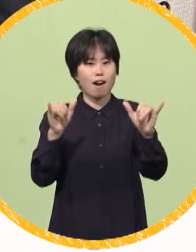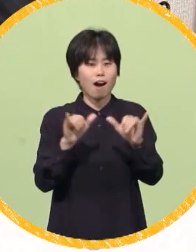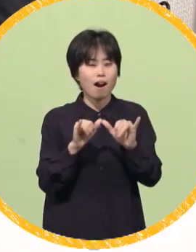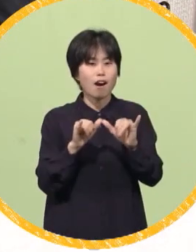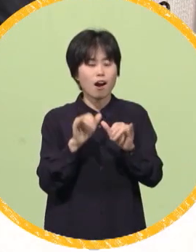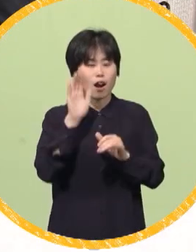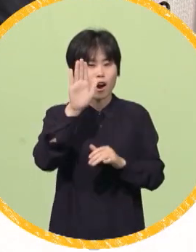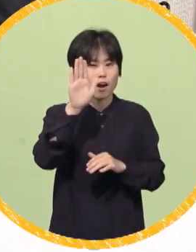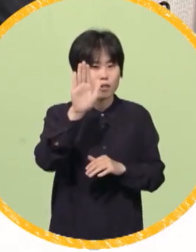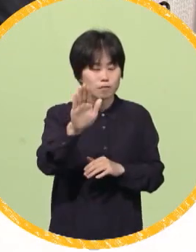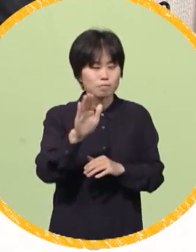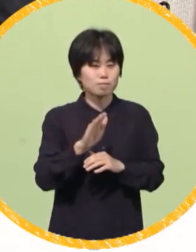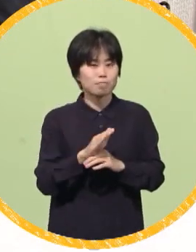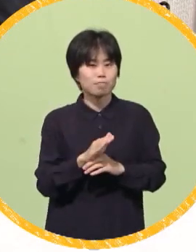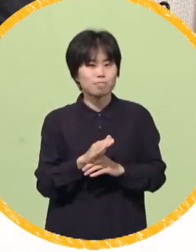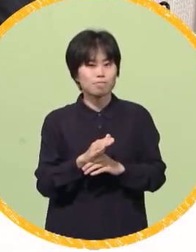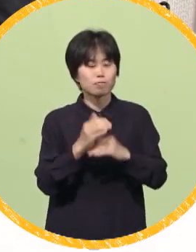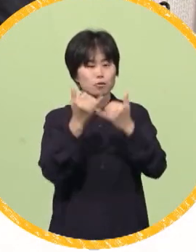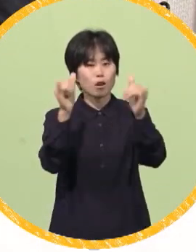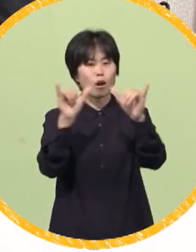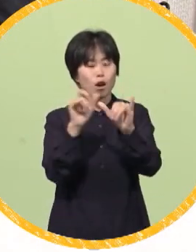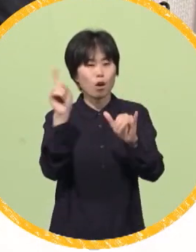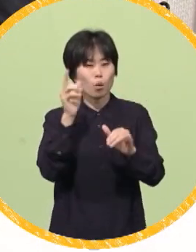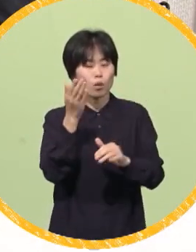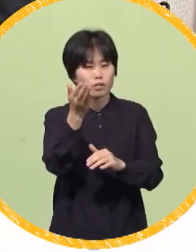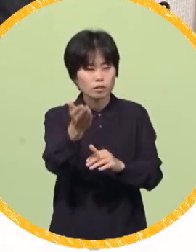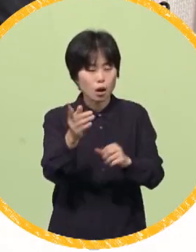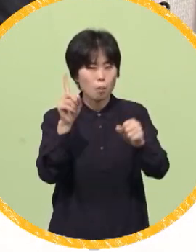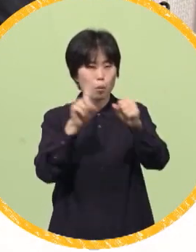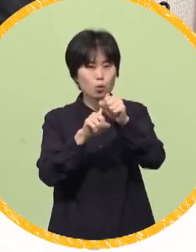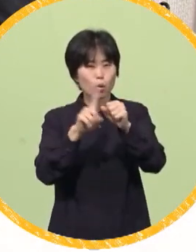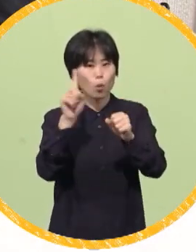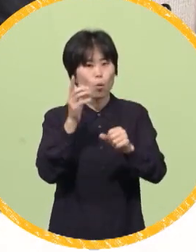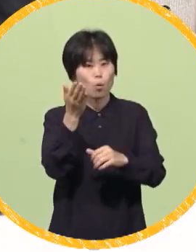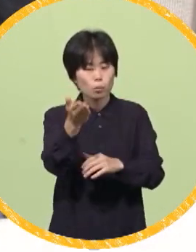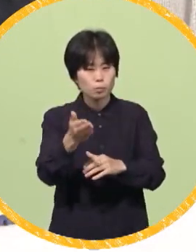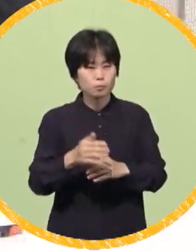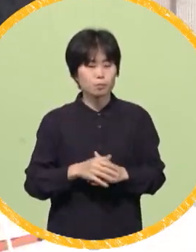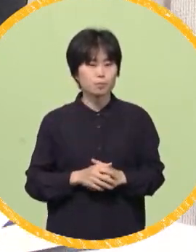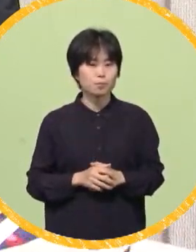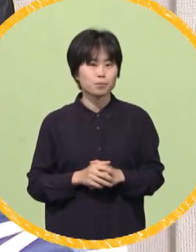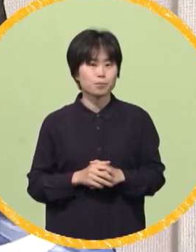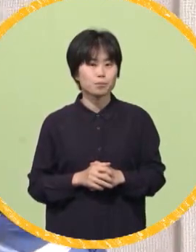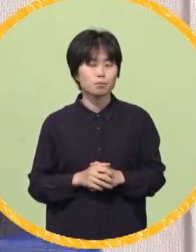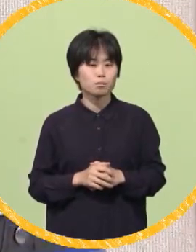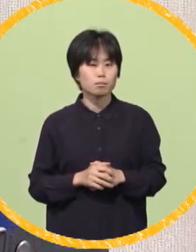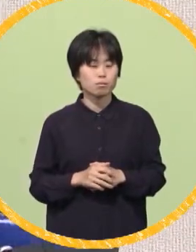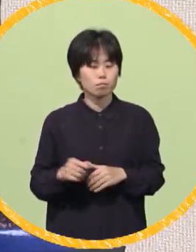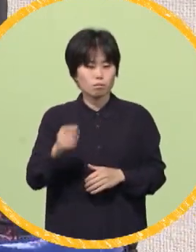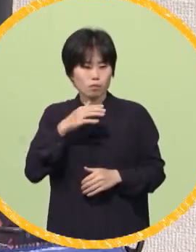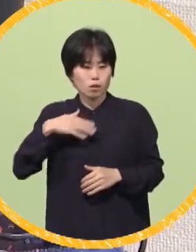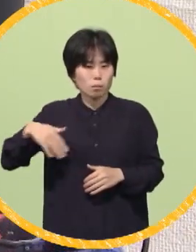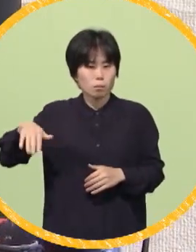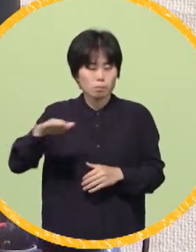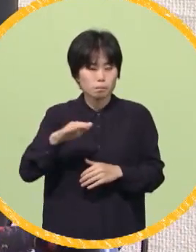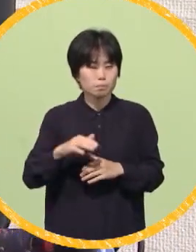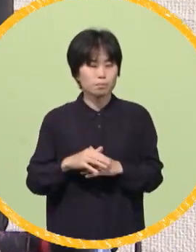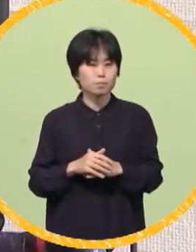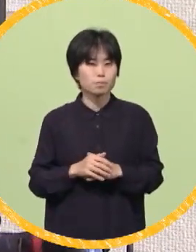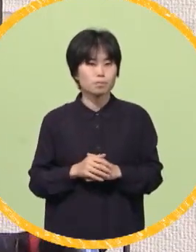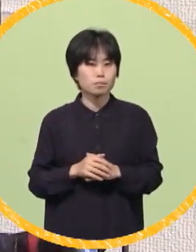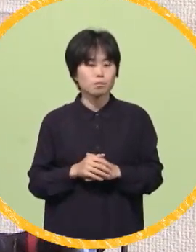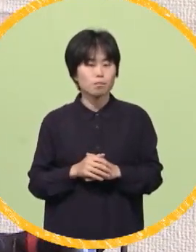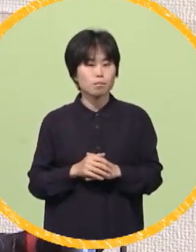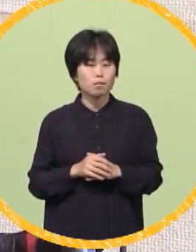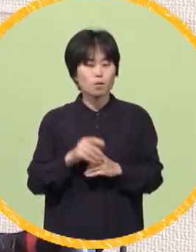まあ、この先どのようになっていってほしいとか、どんな目標がありますか？ 僕たち自身はですね、